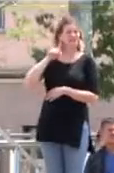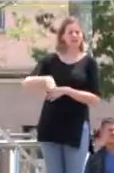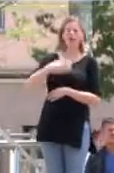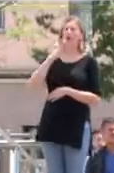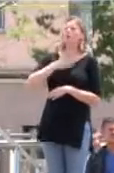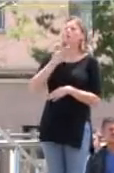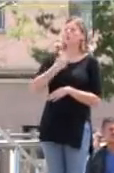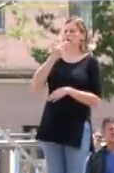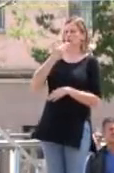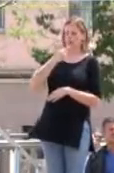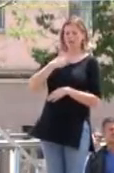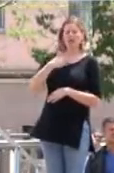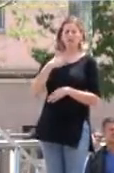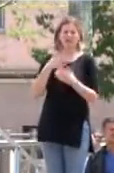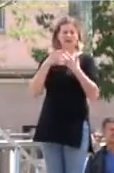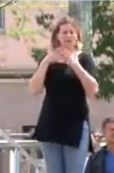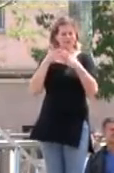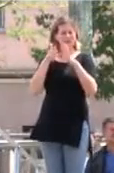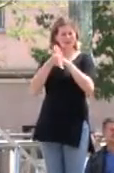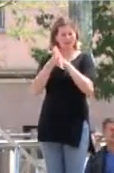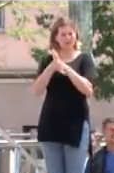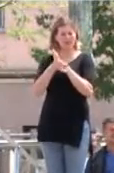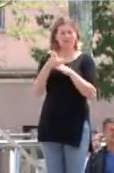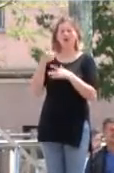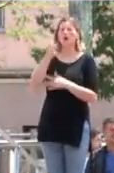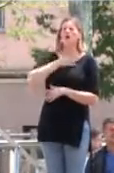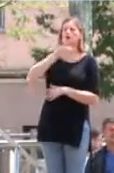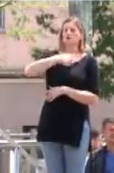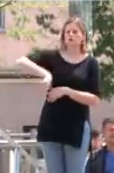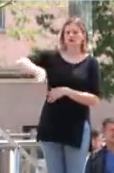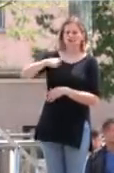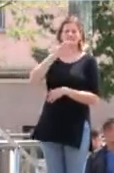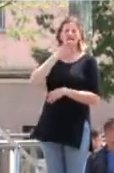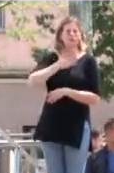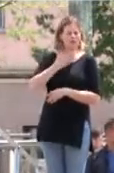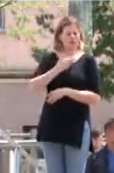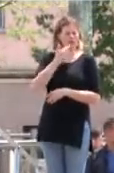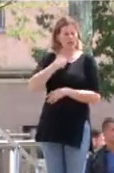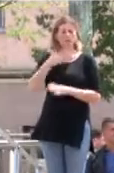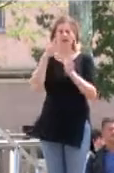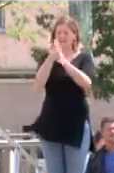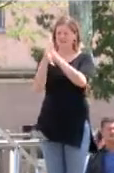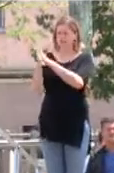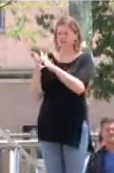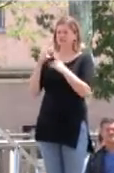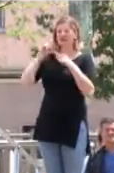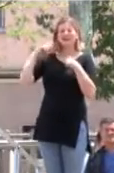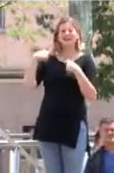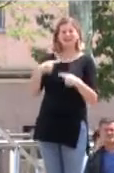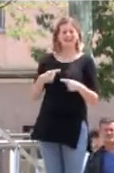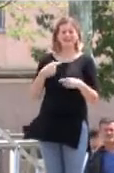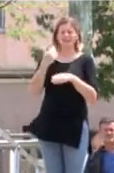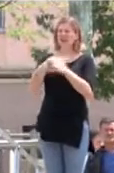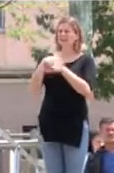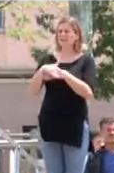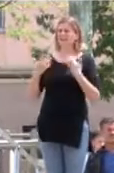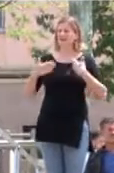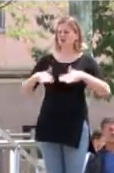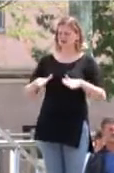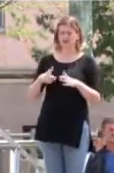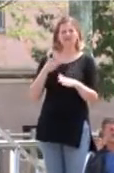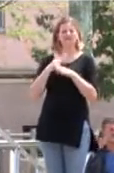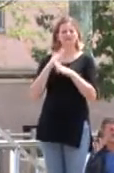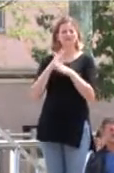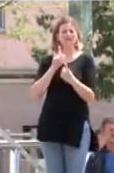podeu demanar que fem encara més. Vosaltres ens podreu demanar explicacions cada dia a peu de carrer on ens seguireu